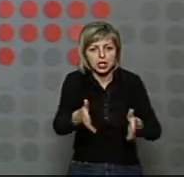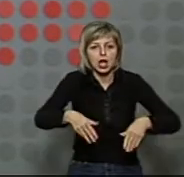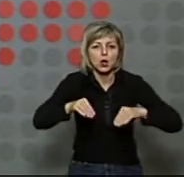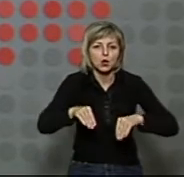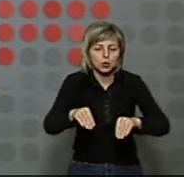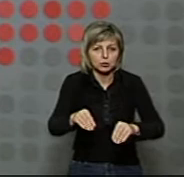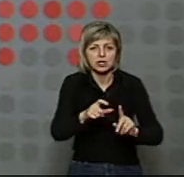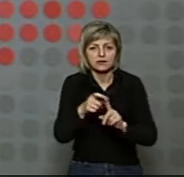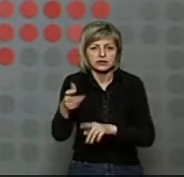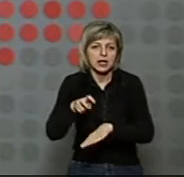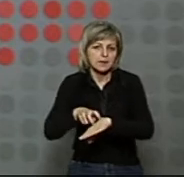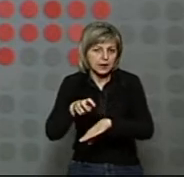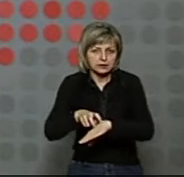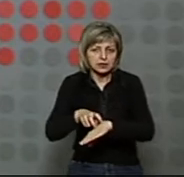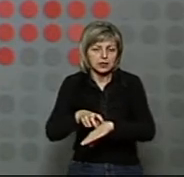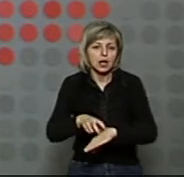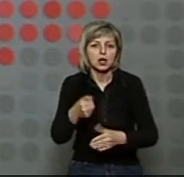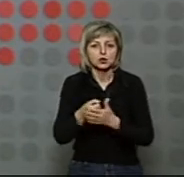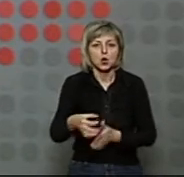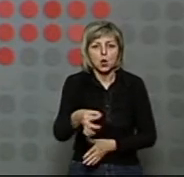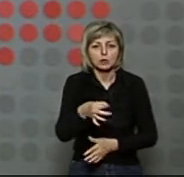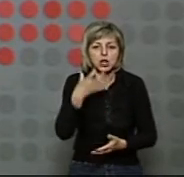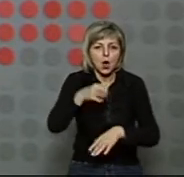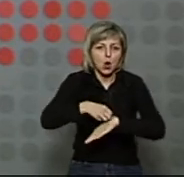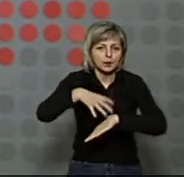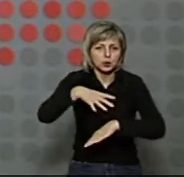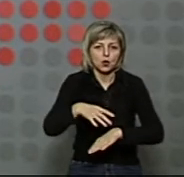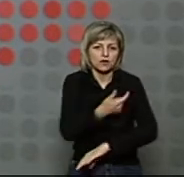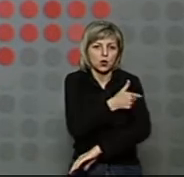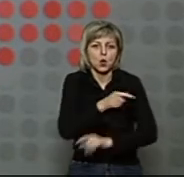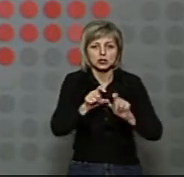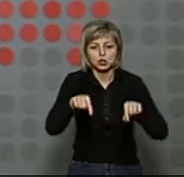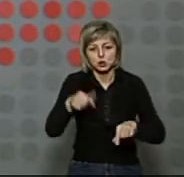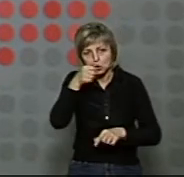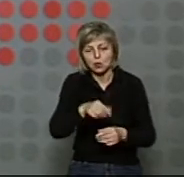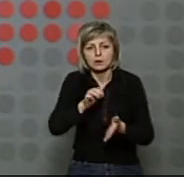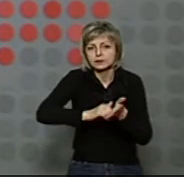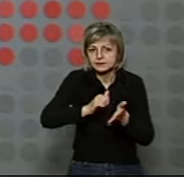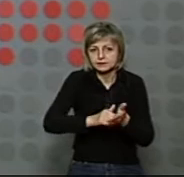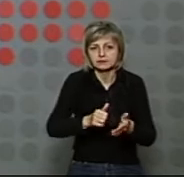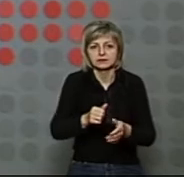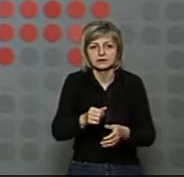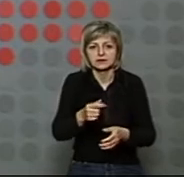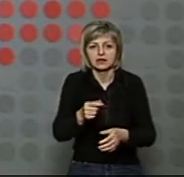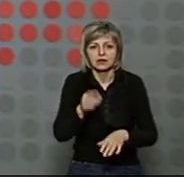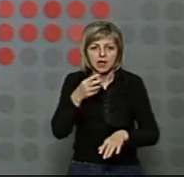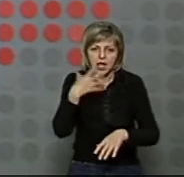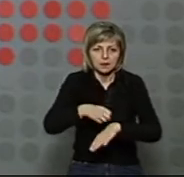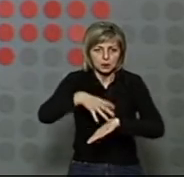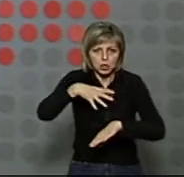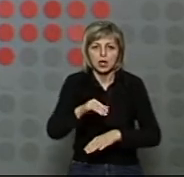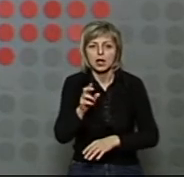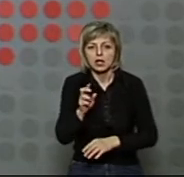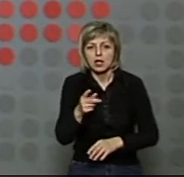Зі слів медика Андрія Смольянінова до обласного опікового центру цього року через ураження борщівником